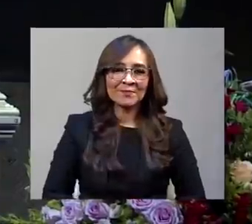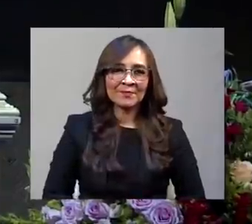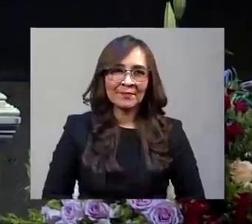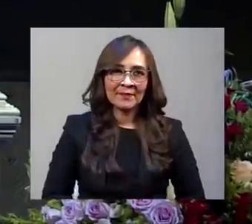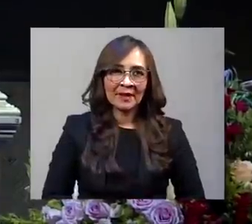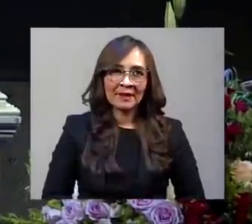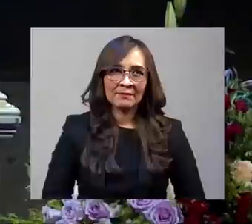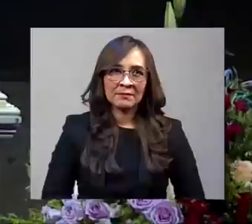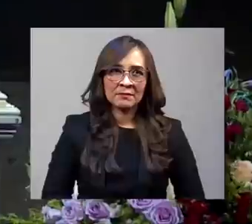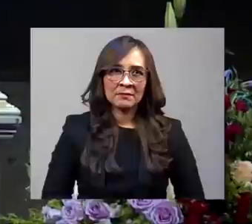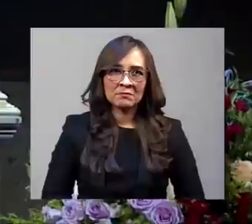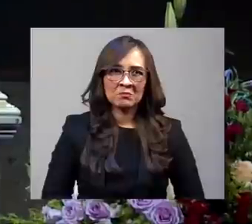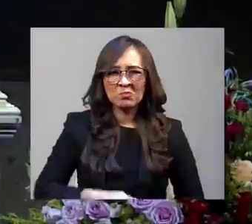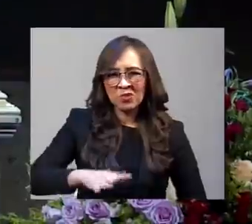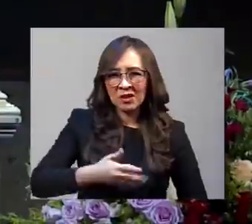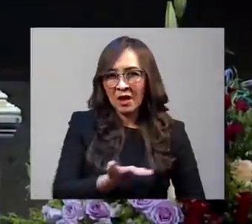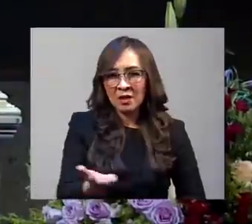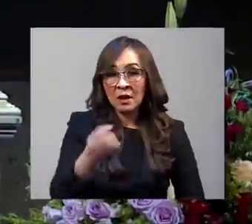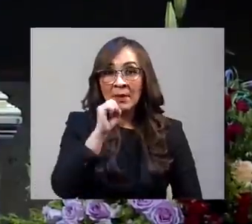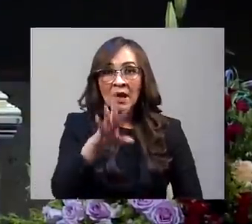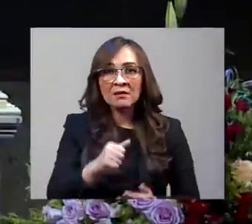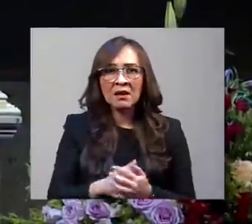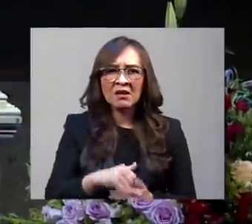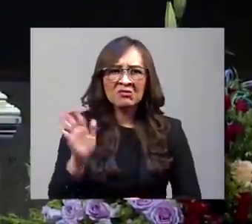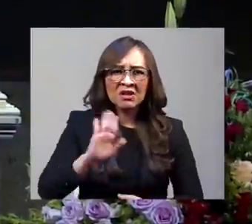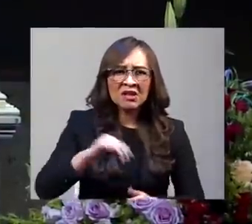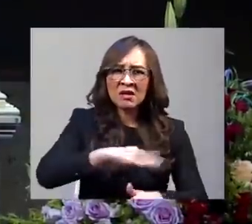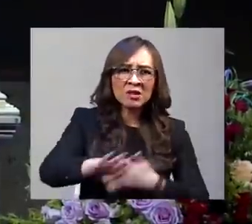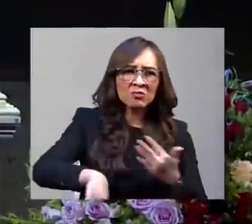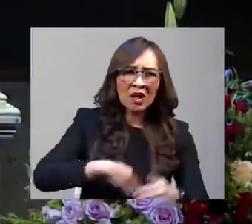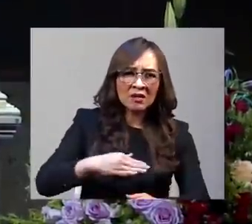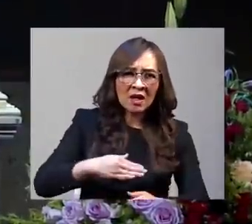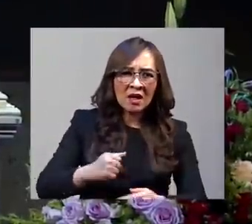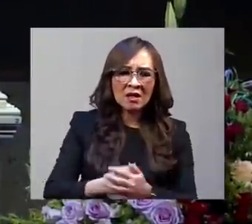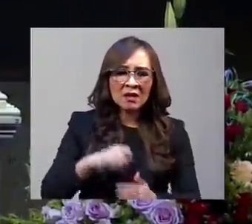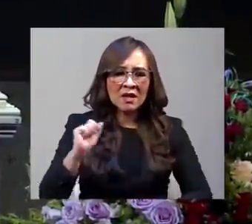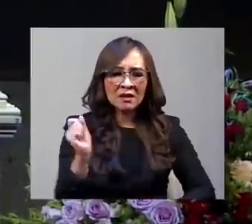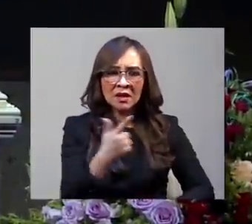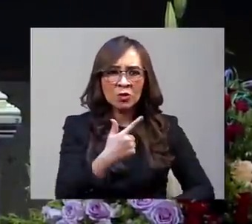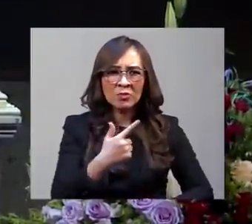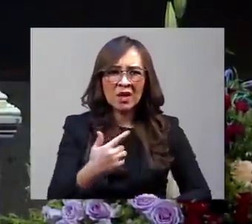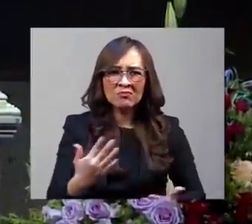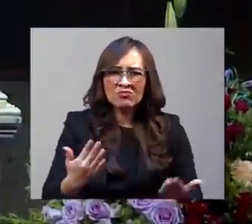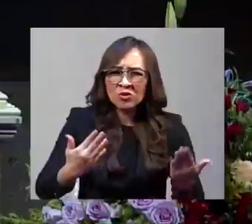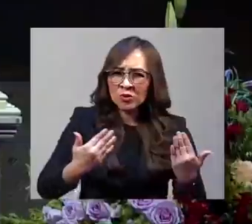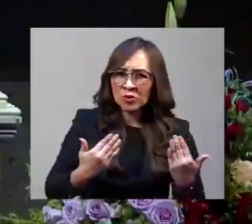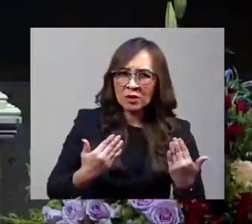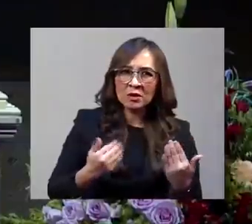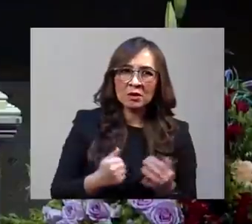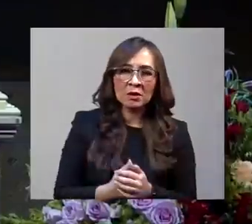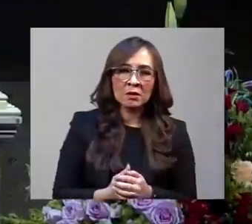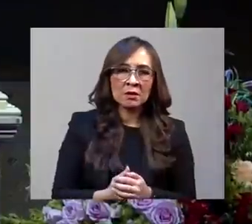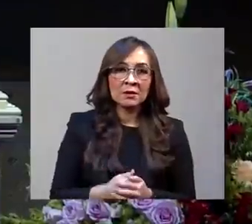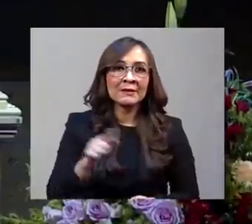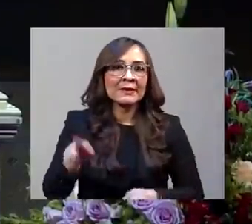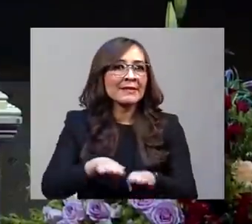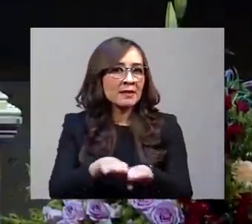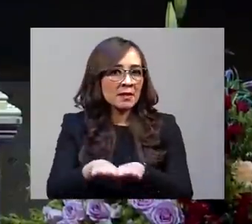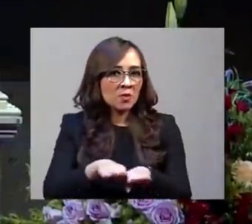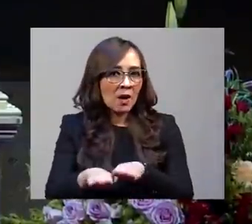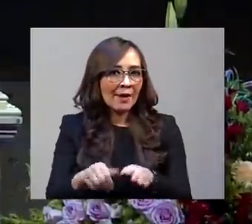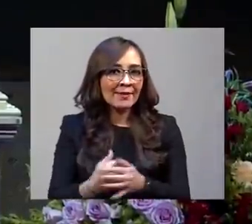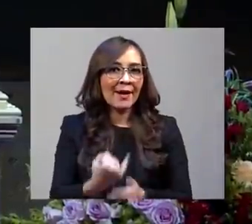saudara berkata, oh enggak selamanya pendeta, ada juga yang ikut Tuhan lalu hidupnya mundur. Sesuai dengan imanmu jadi padamu. Kalau saudara memang ingin mundur, ingin menderita.